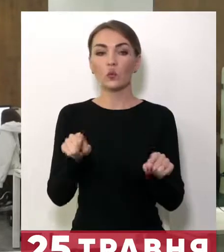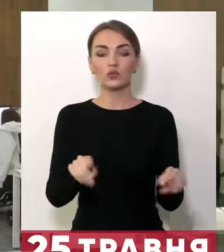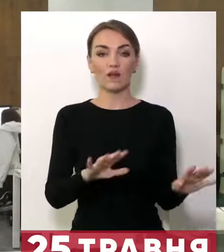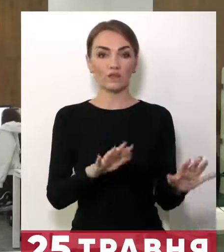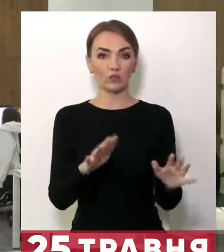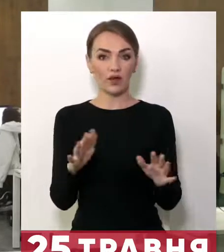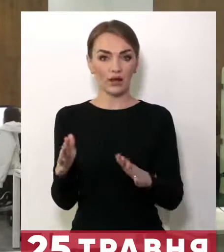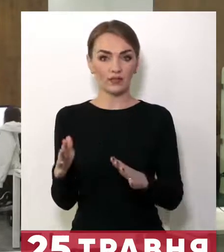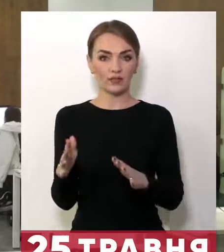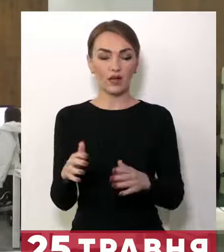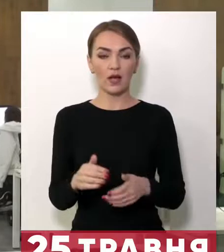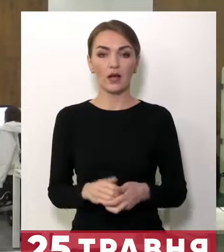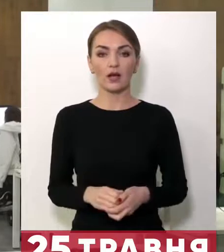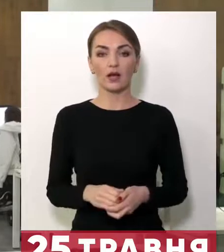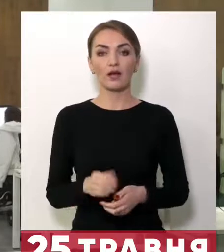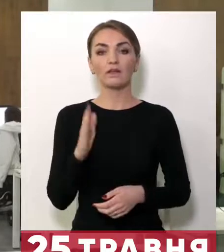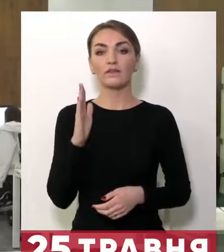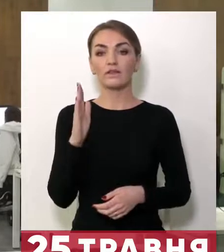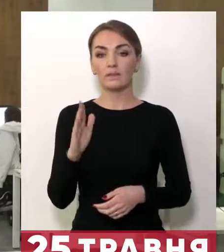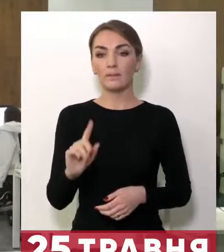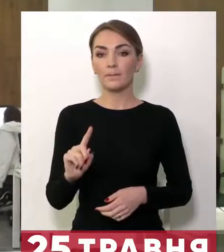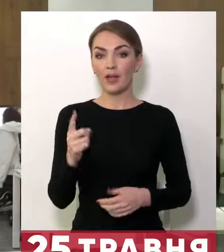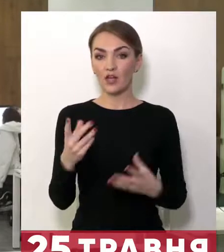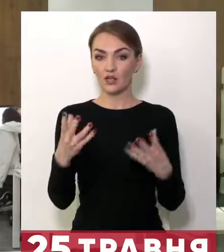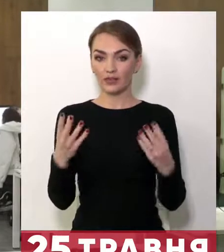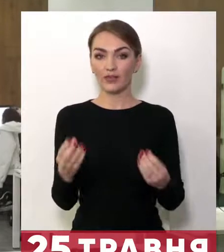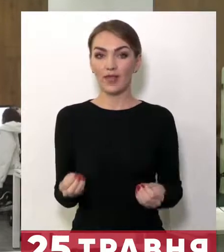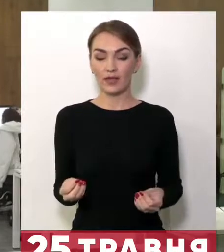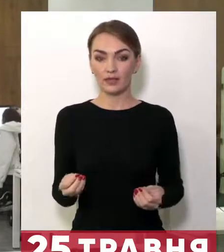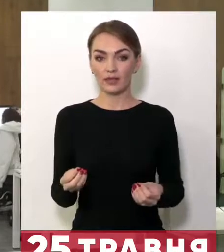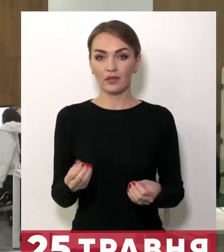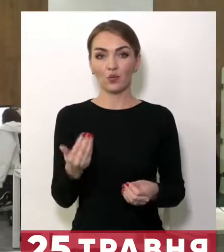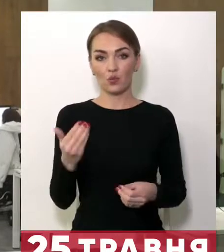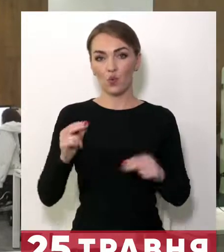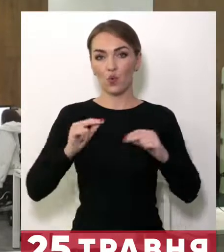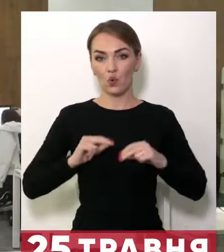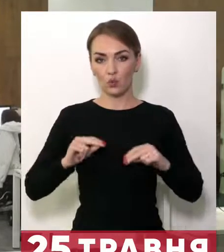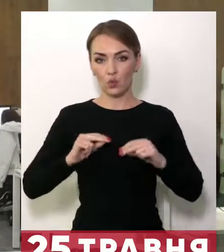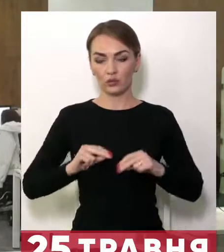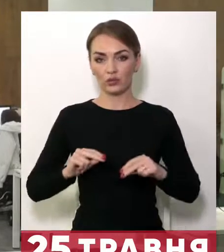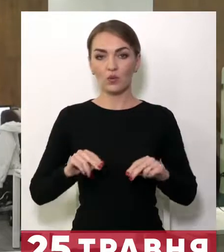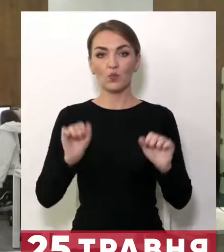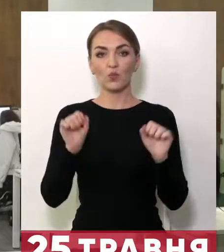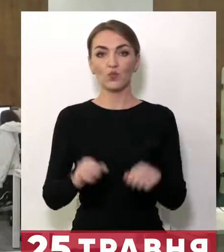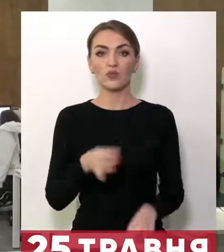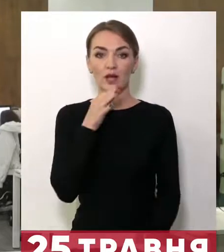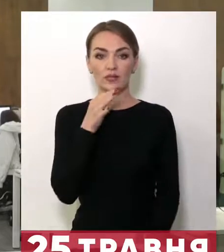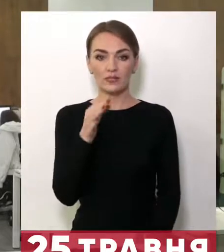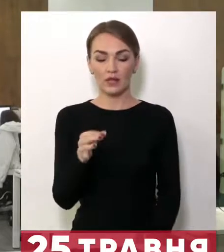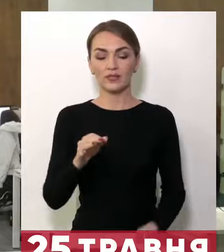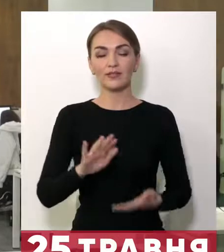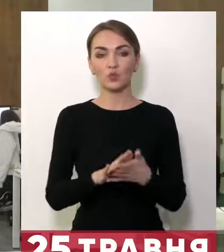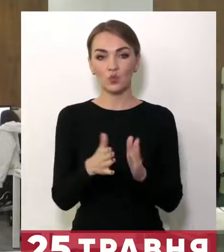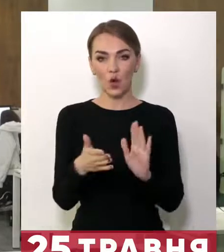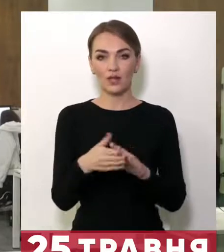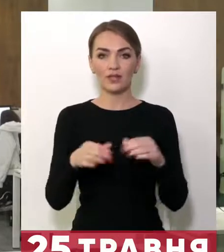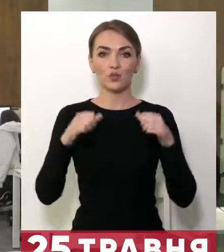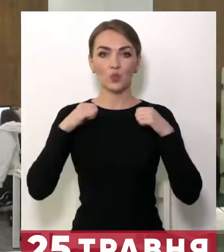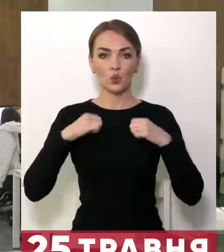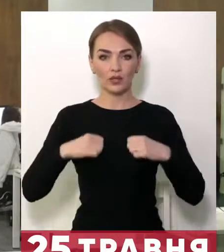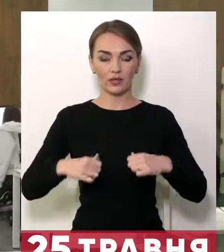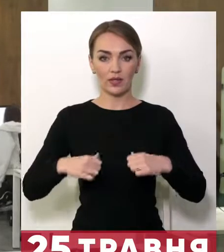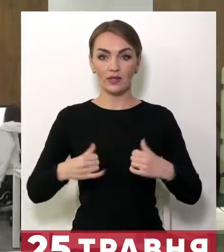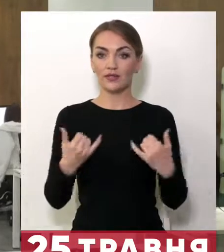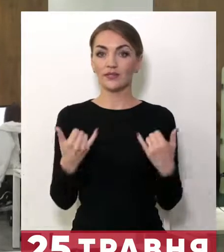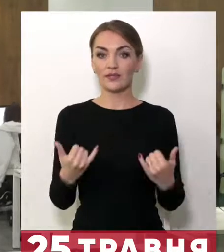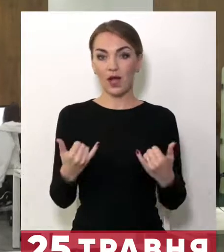там відбувається в перший день його роботи. Можу сказати, ситуація спокійна.